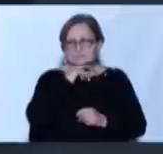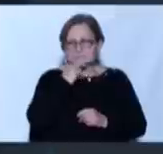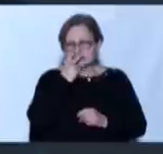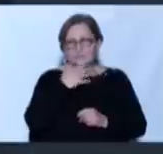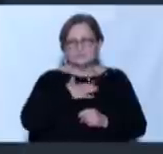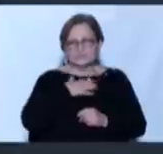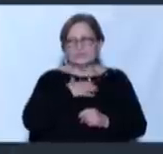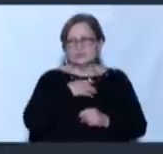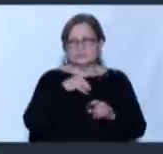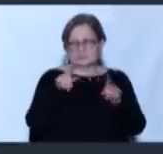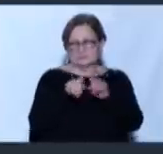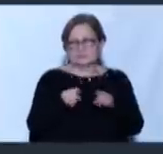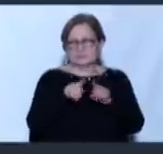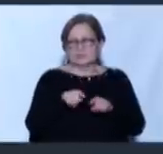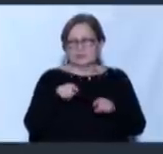ჩვენს გარშემო,